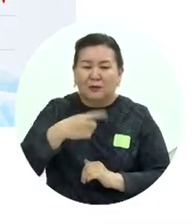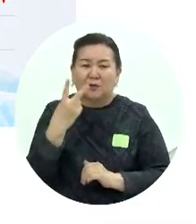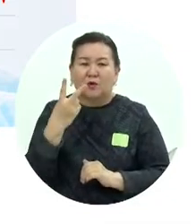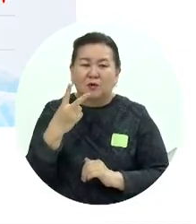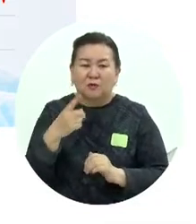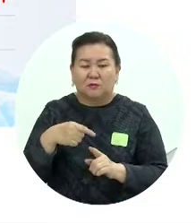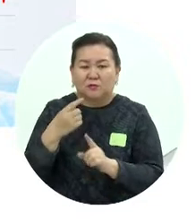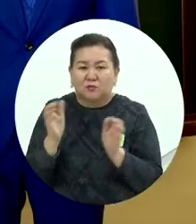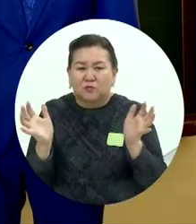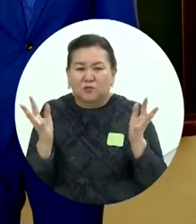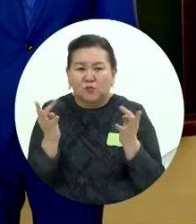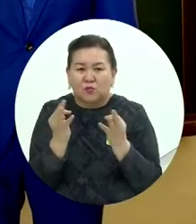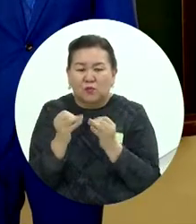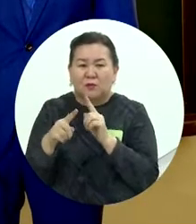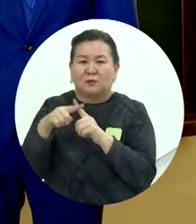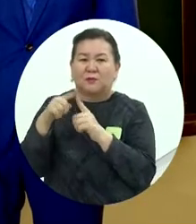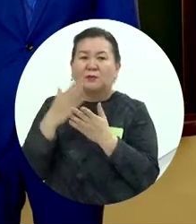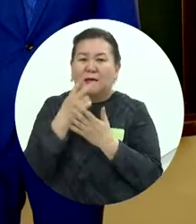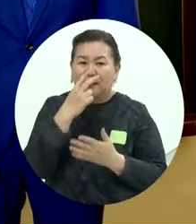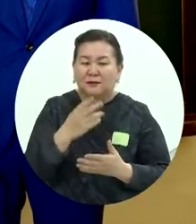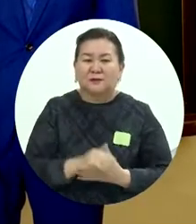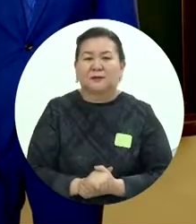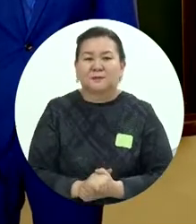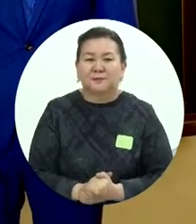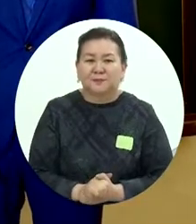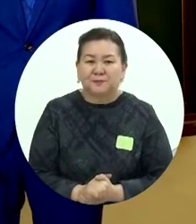1.2 Цельсиер нэмэгдсэн байгаа нь үндэс харагдаж байна.